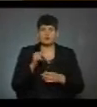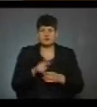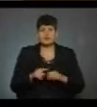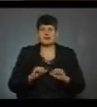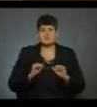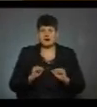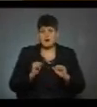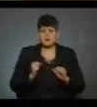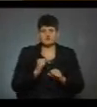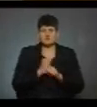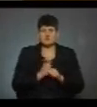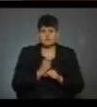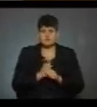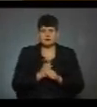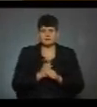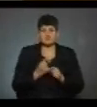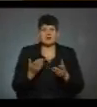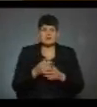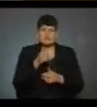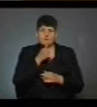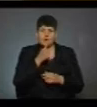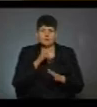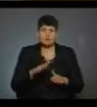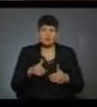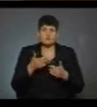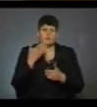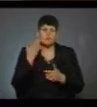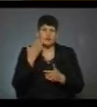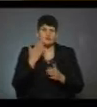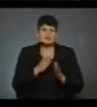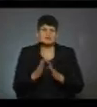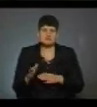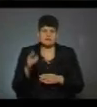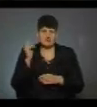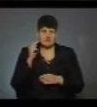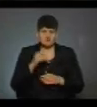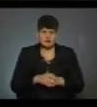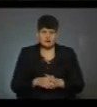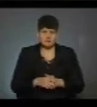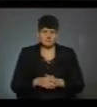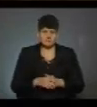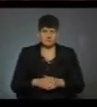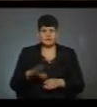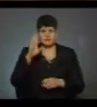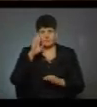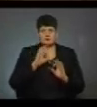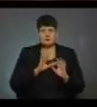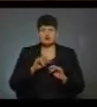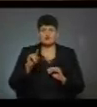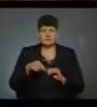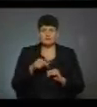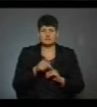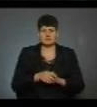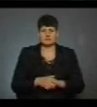намагаються робити якісь спроби і пропозиції щодо полегшення системи навчання. Еммануель Турксон розповів, що вимагали тоді